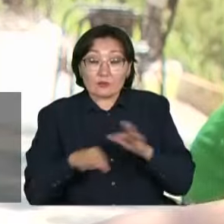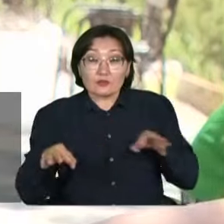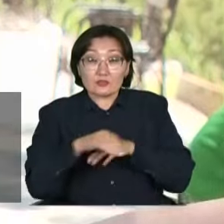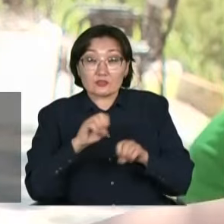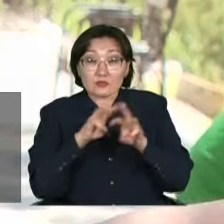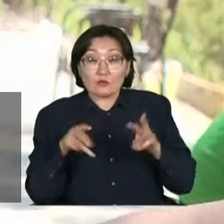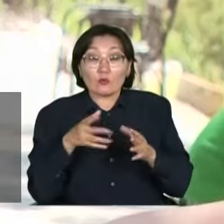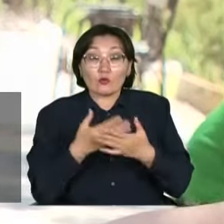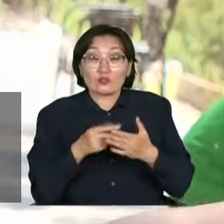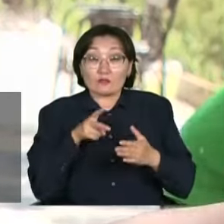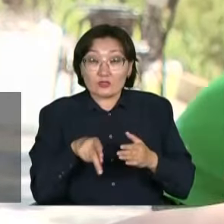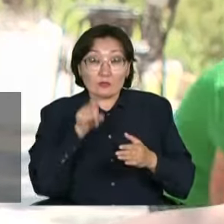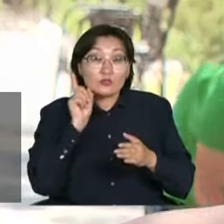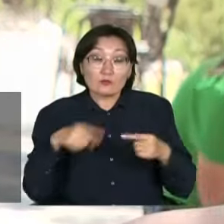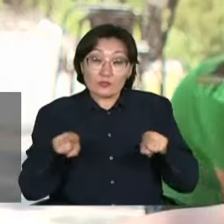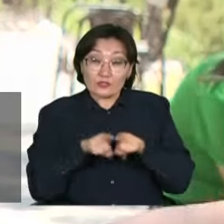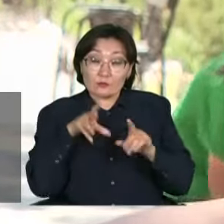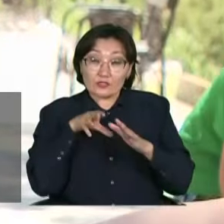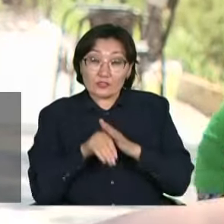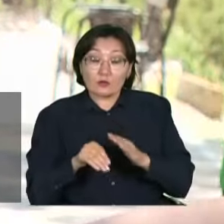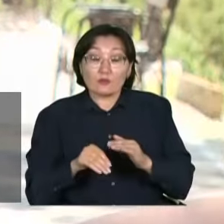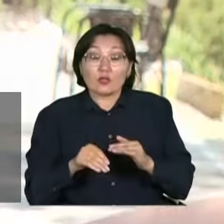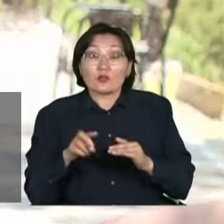около 2000 молодежи, а также в рамках из